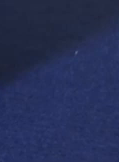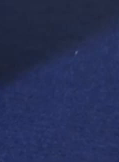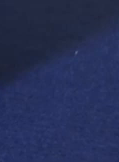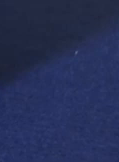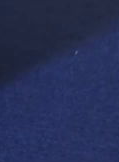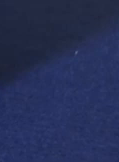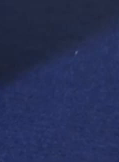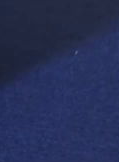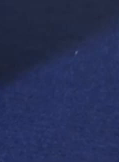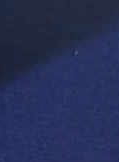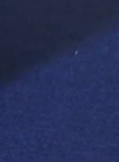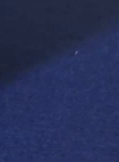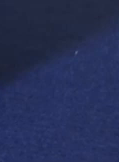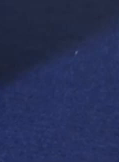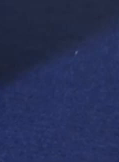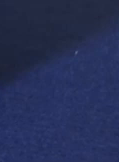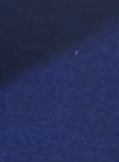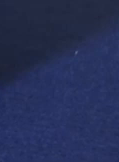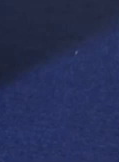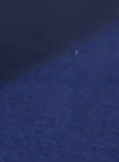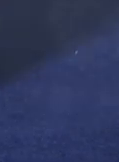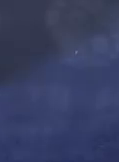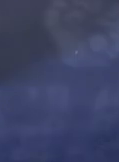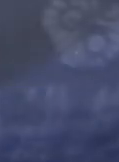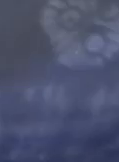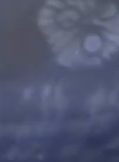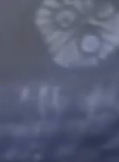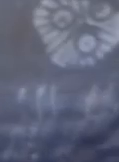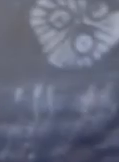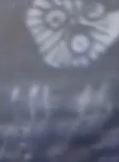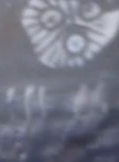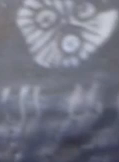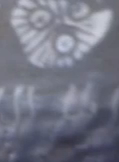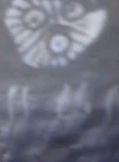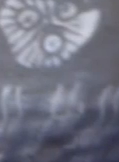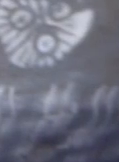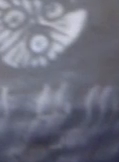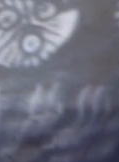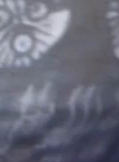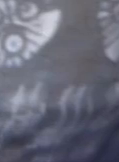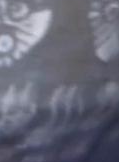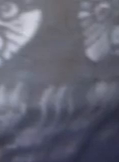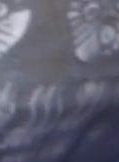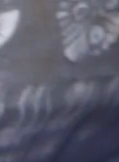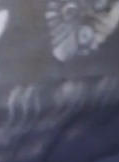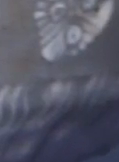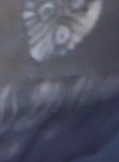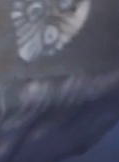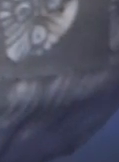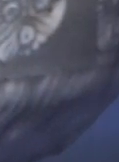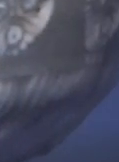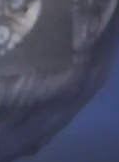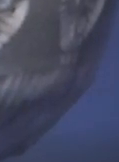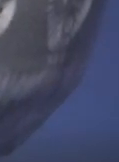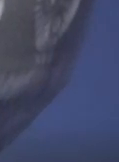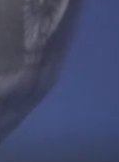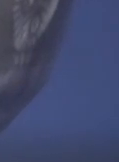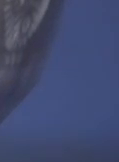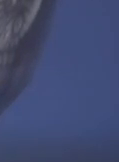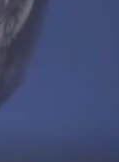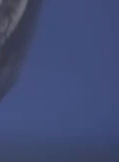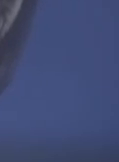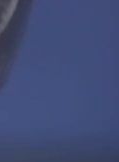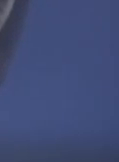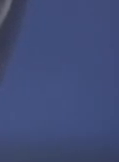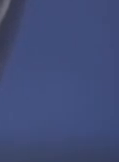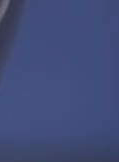京都で修行を積んだ初代五十嵐新平が故郷の小袖に釜を開いて以来、代々五十嵐家が